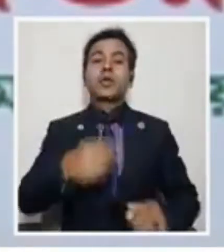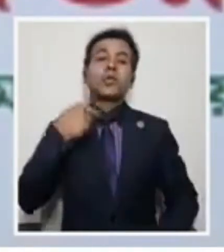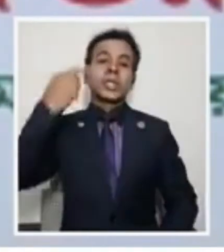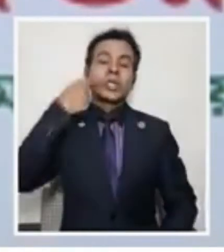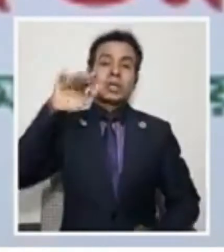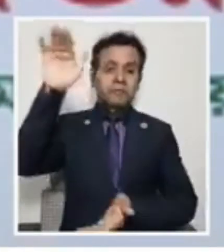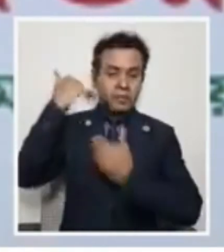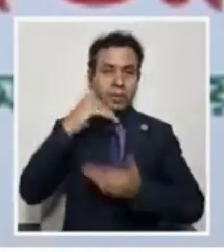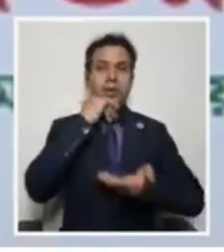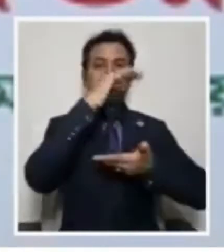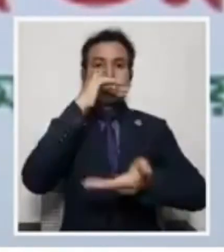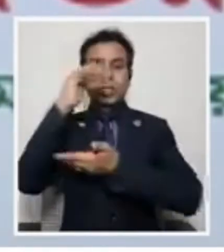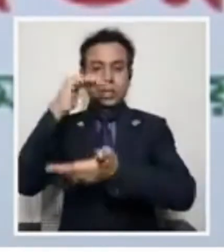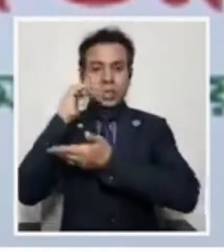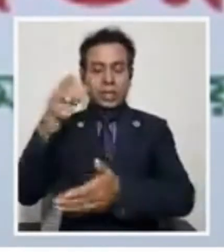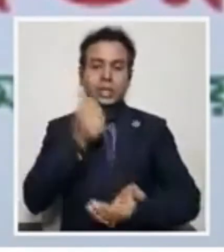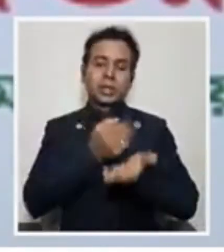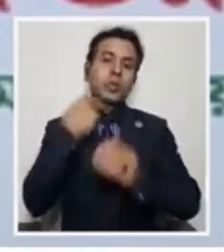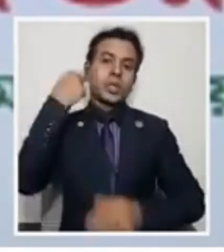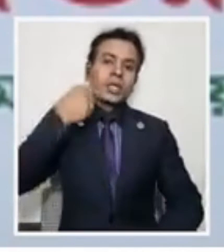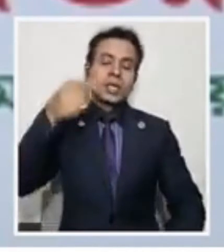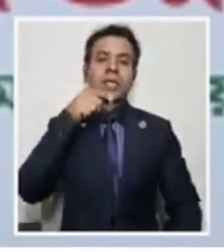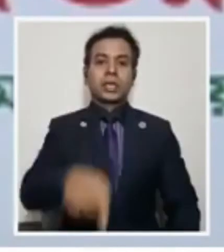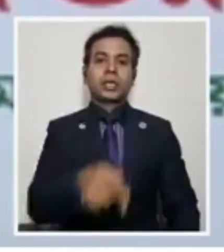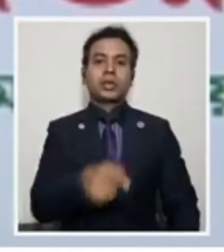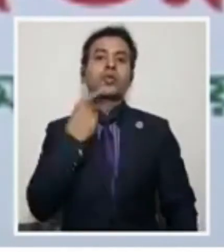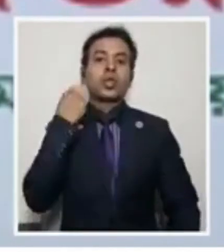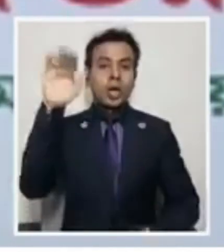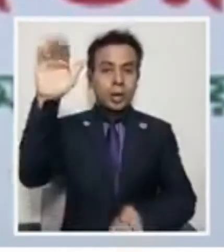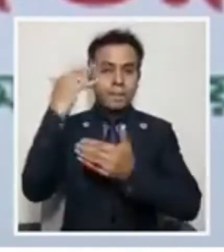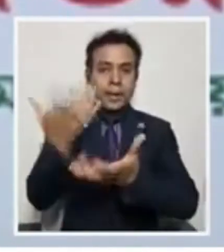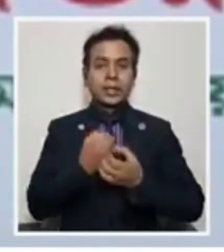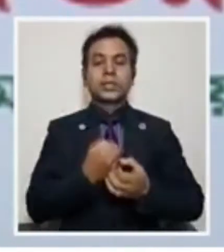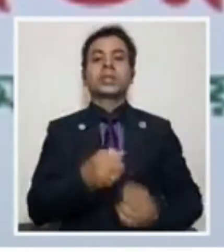সংগ্রহ হয়েছে 24 ঘন্টায় 10,050টি, এ পর্যন্ত